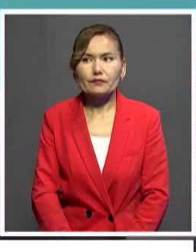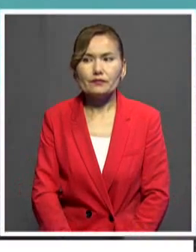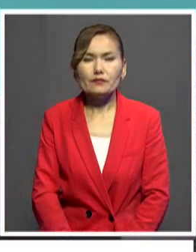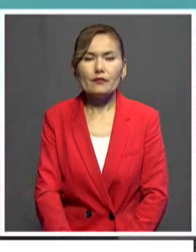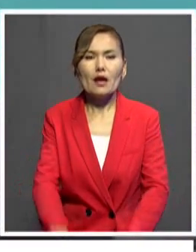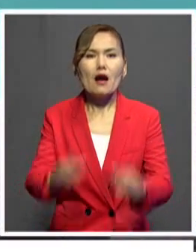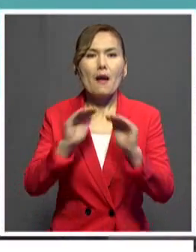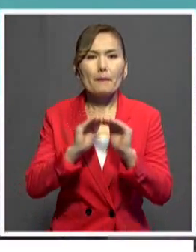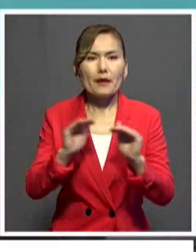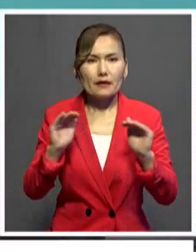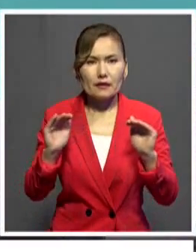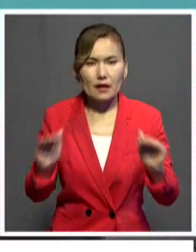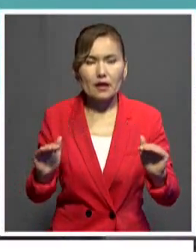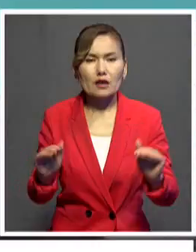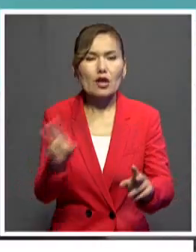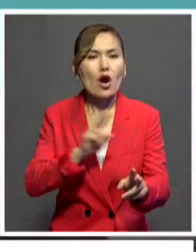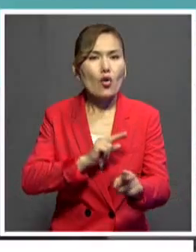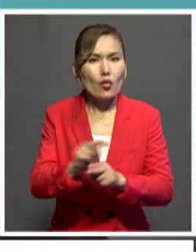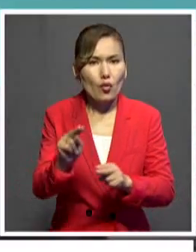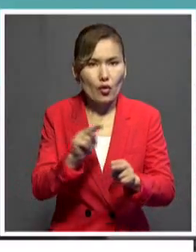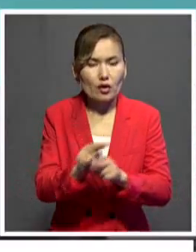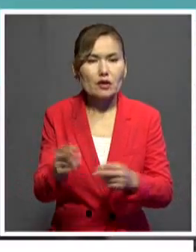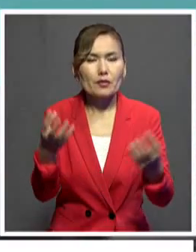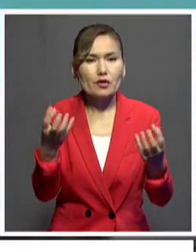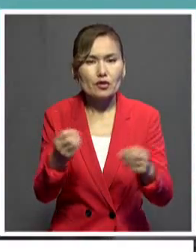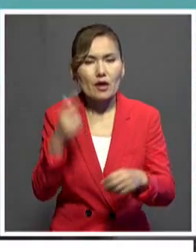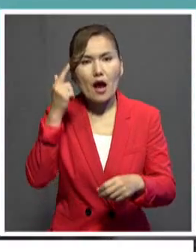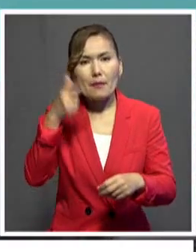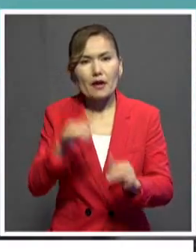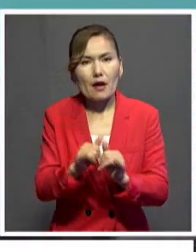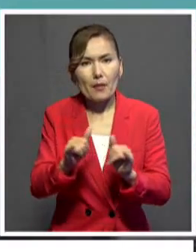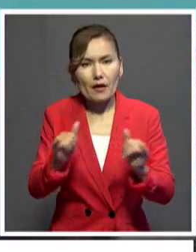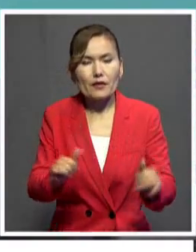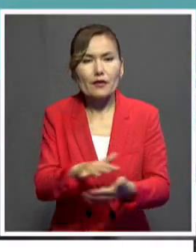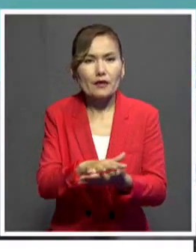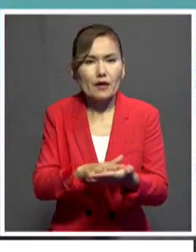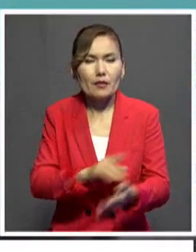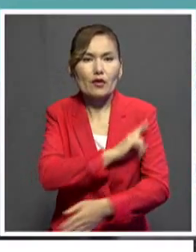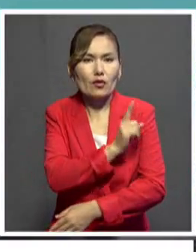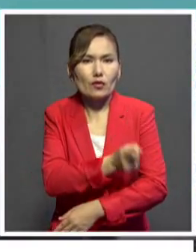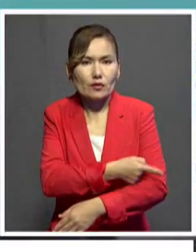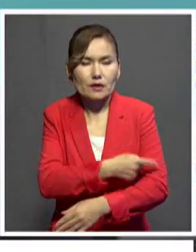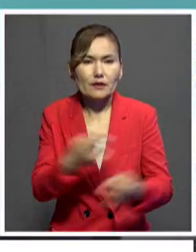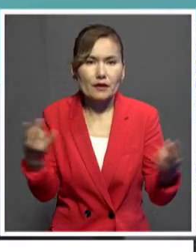Балаларды қазір айтып жатырмыз, тек қана оқытып қана қалмастан, олардың білімдерін одан ары қарай күшейту үшін